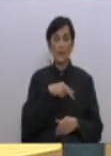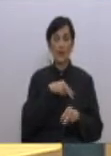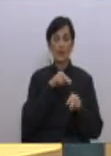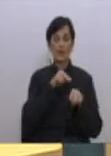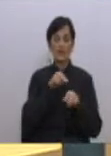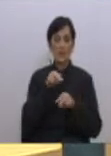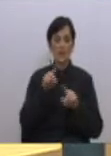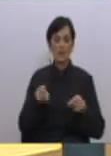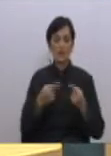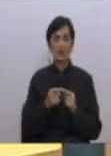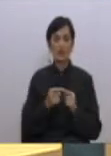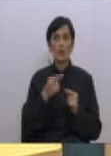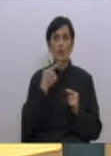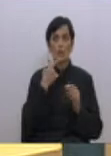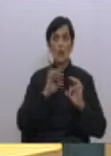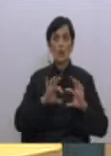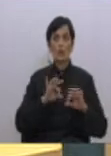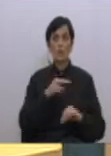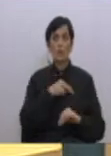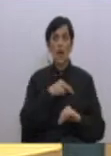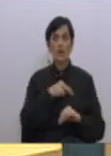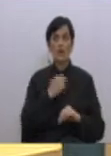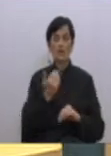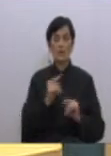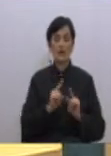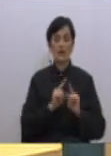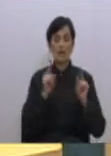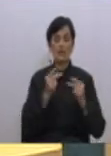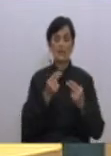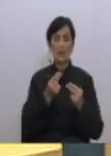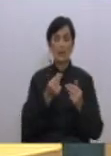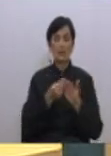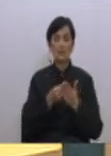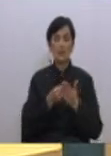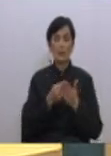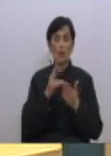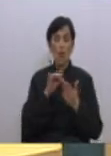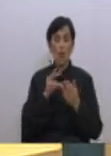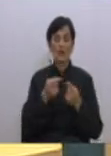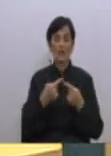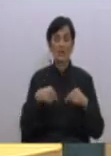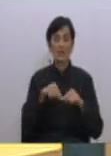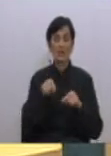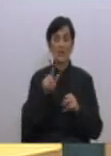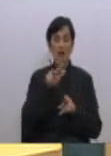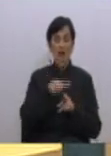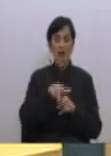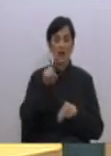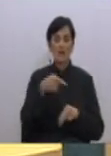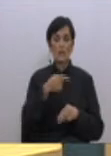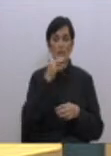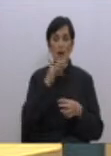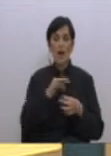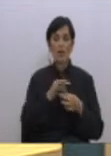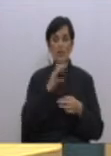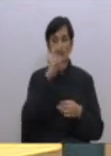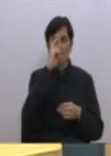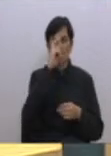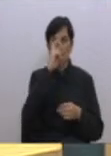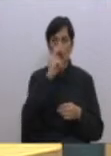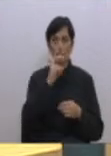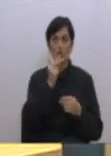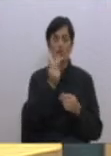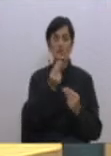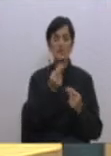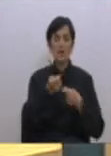ზედამხედველობის განხორციელების კუთხით. პარლამენტს განსაკუთრებით საფინანსო საბიუჯეტო კომიტეტს ეკისრება პასუხისმგებლობა საჯარო